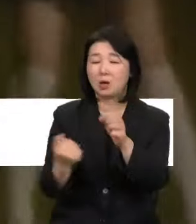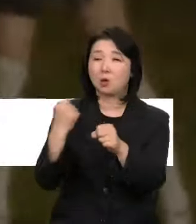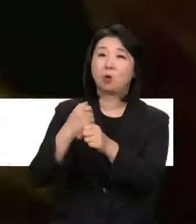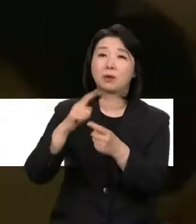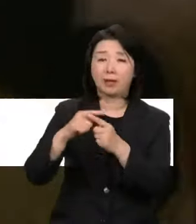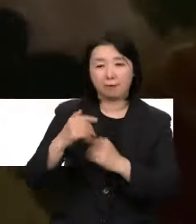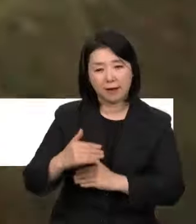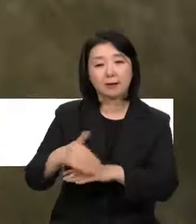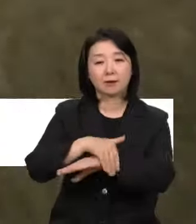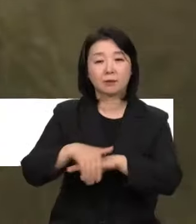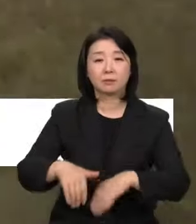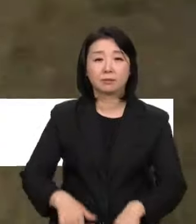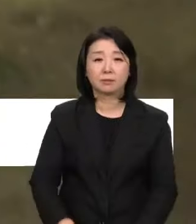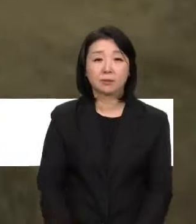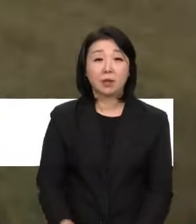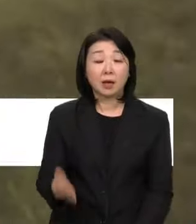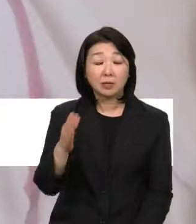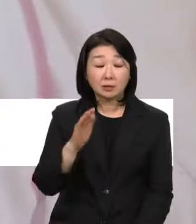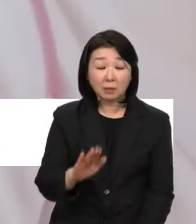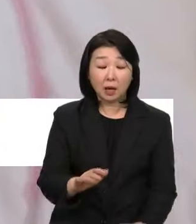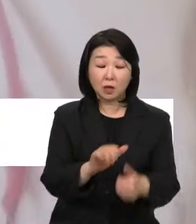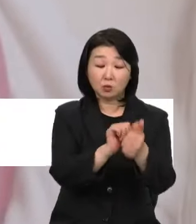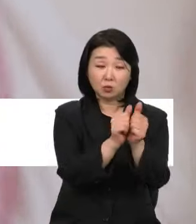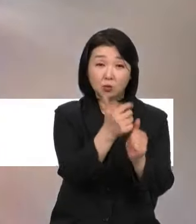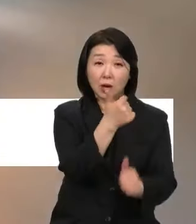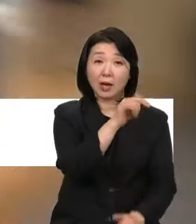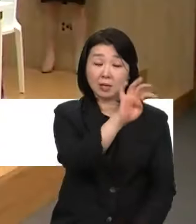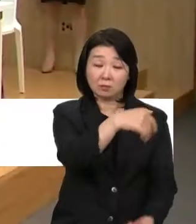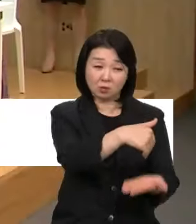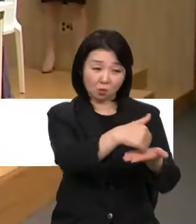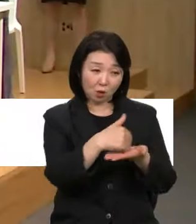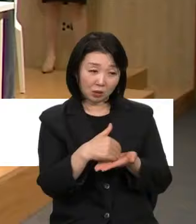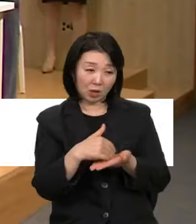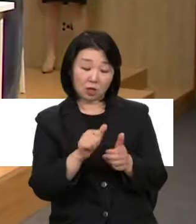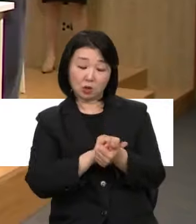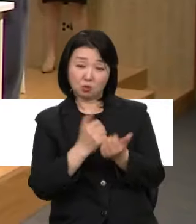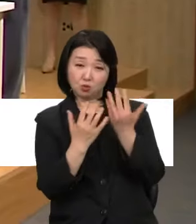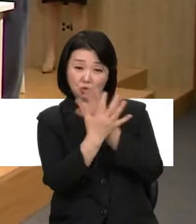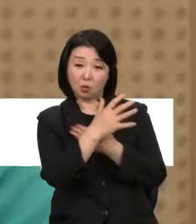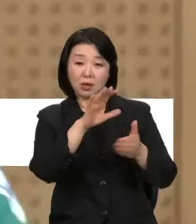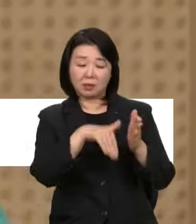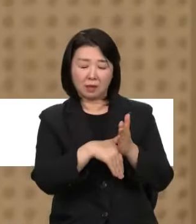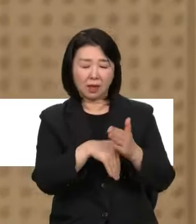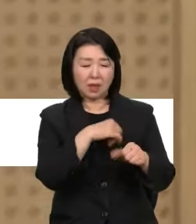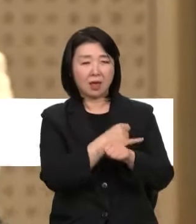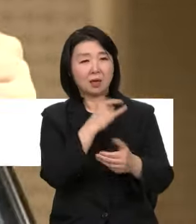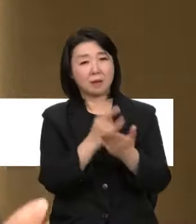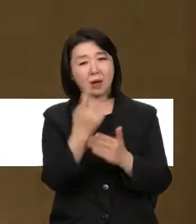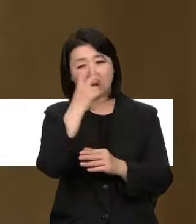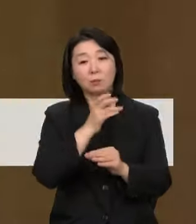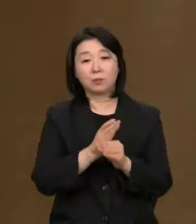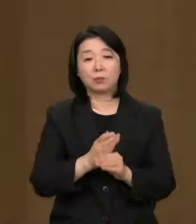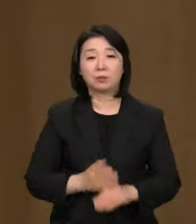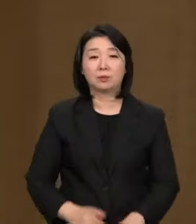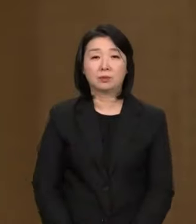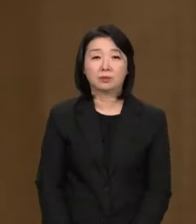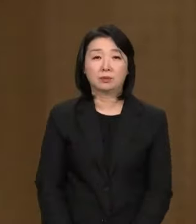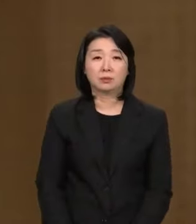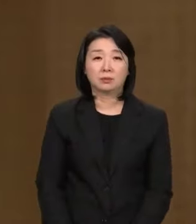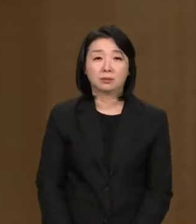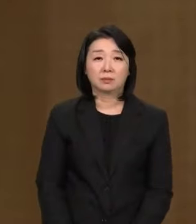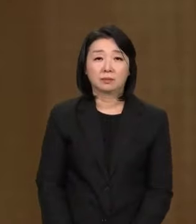방침이라고 했습니다. 다만 대주주인 하이브가 요구한 주주총회 소집에 대해선 개최 여부를 검토 중이라고 밝혔습니다.